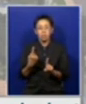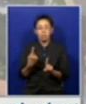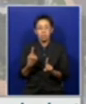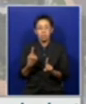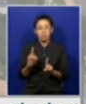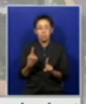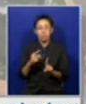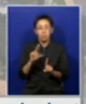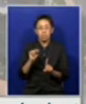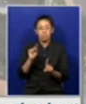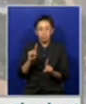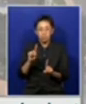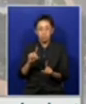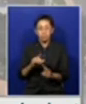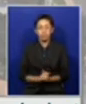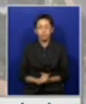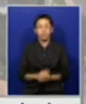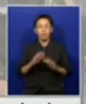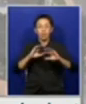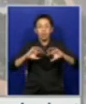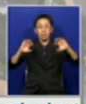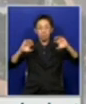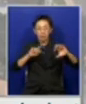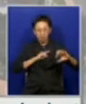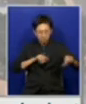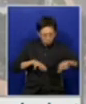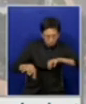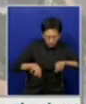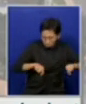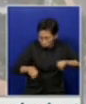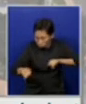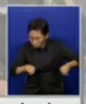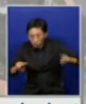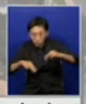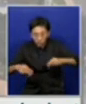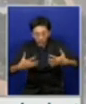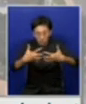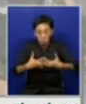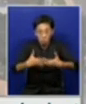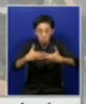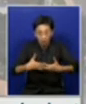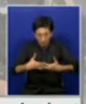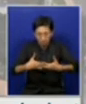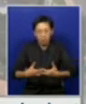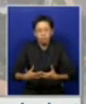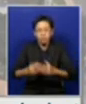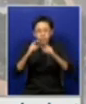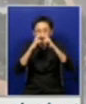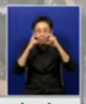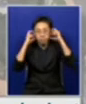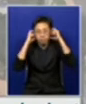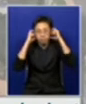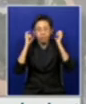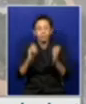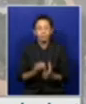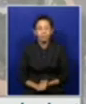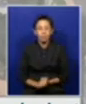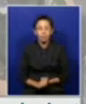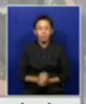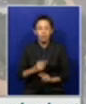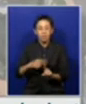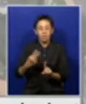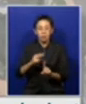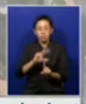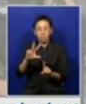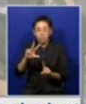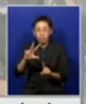31มกราคมเนี่ยรัฐบาลเขาควบคุมโรงงานผลิตหน้ากากนะครับ3กุมภาพันธ์แจกหน้าก